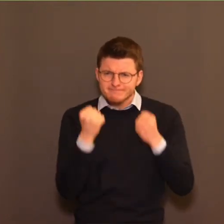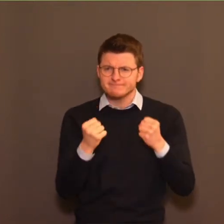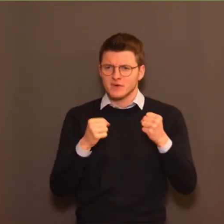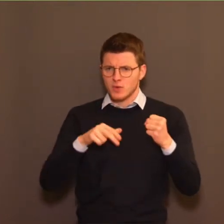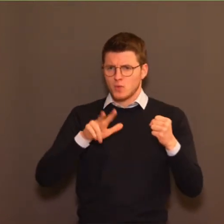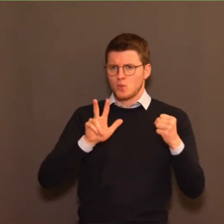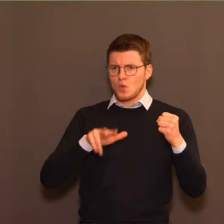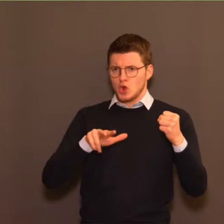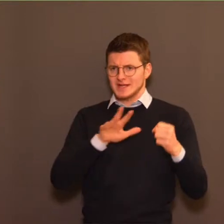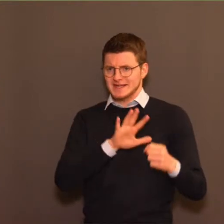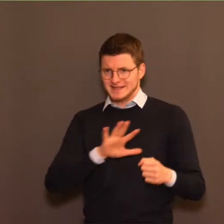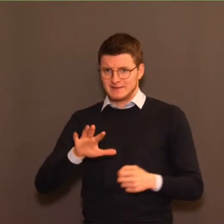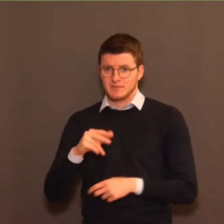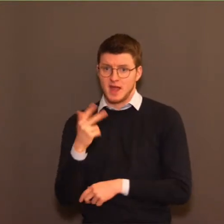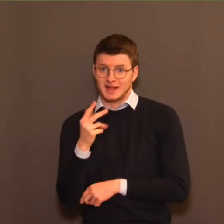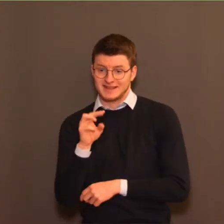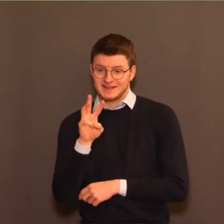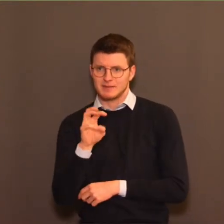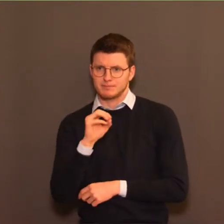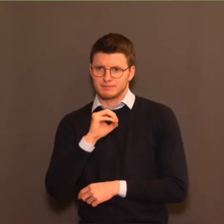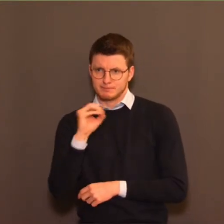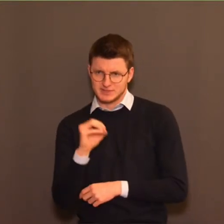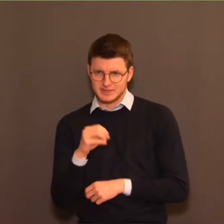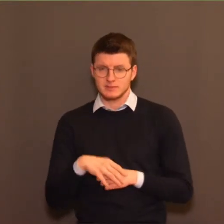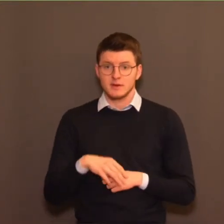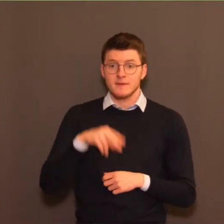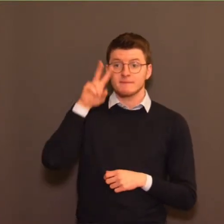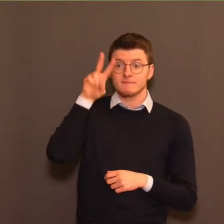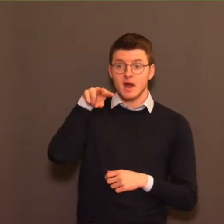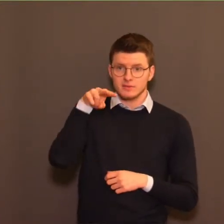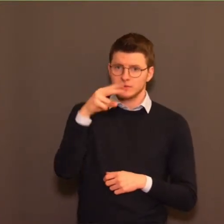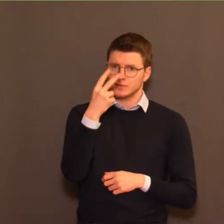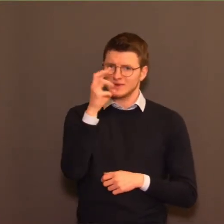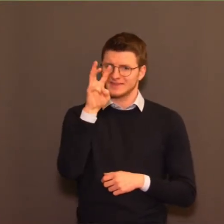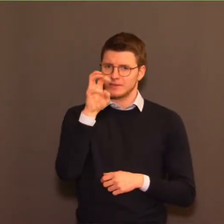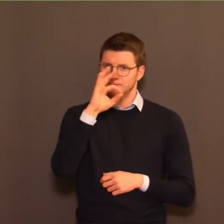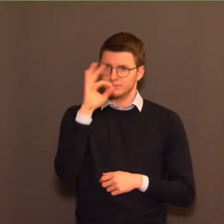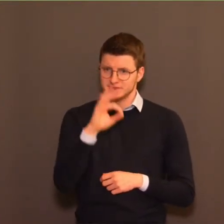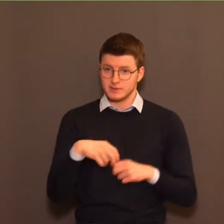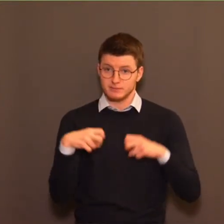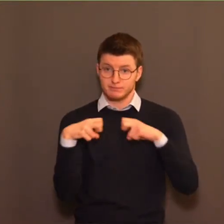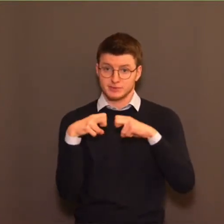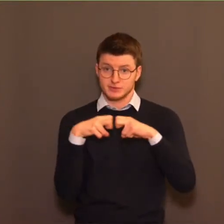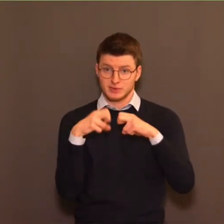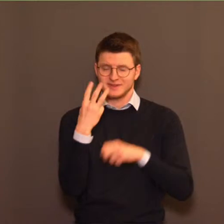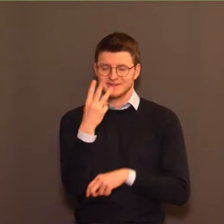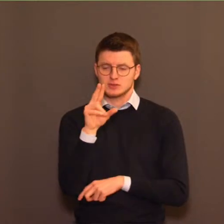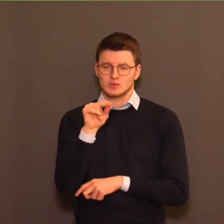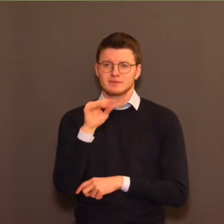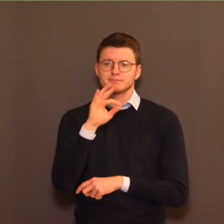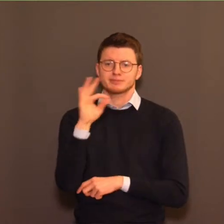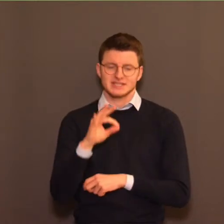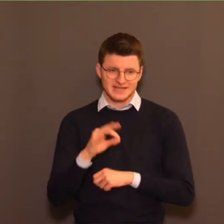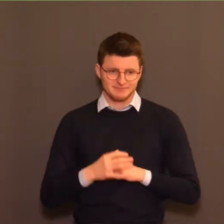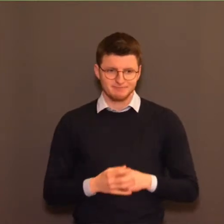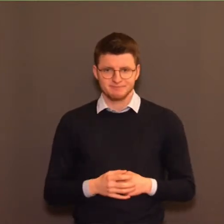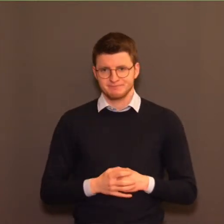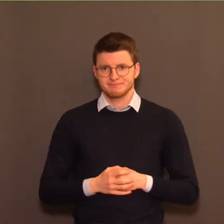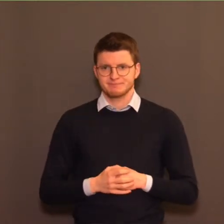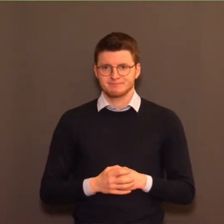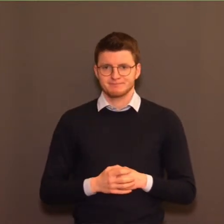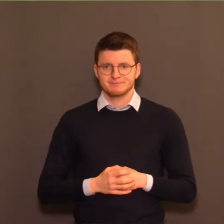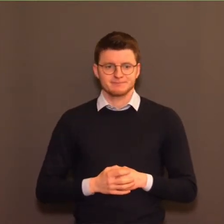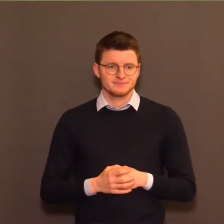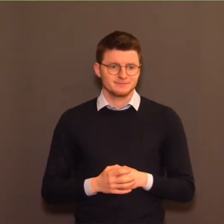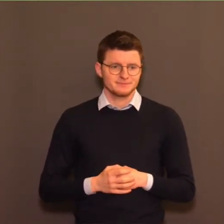plus 38%, gevolgd door Vlaanderen plus 32% en Brussel plus 23%.